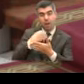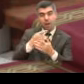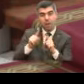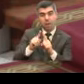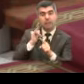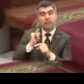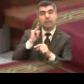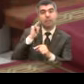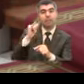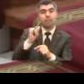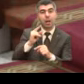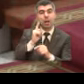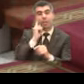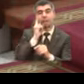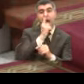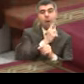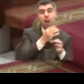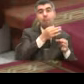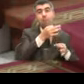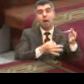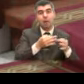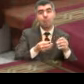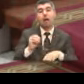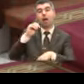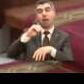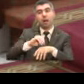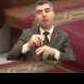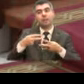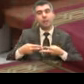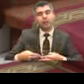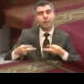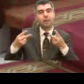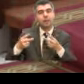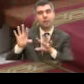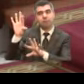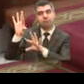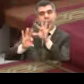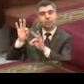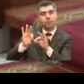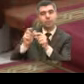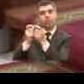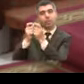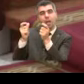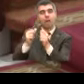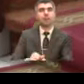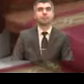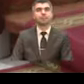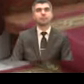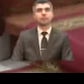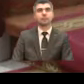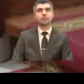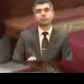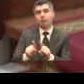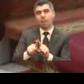دو مور، ومن بعد تفسخ العقدة وخصك تعاود دير دير طلب ديال صفقة العروض. أنا أتفهم